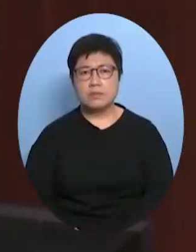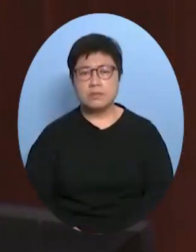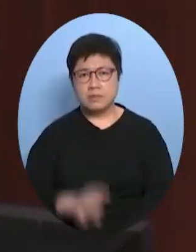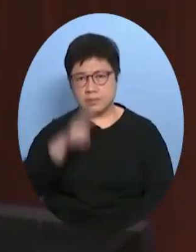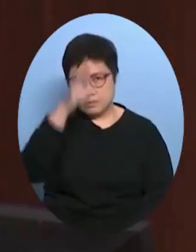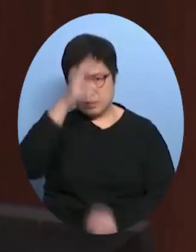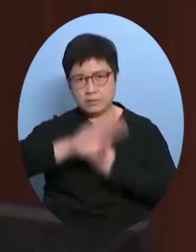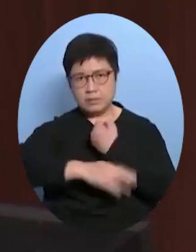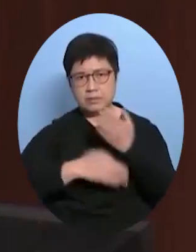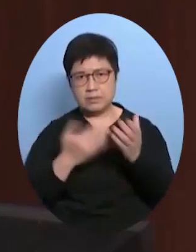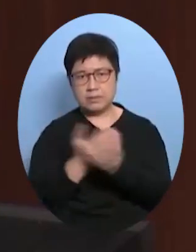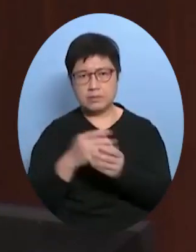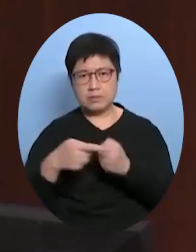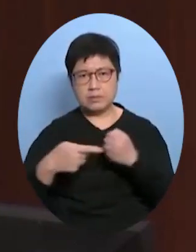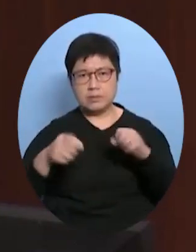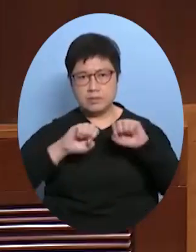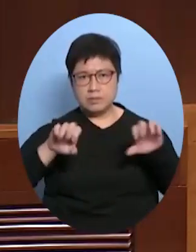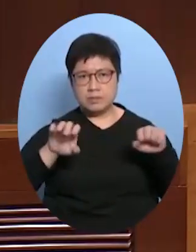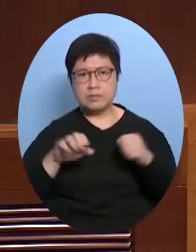政府法案首讀。